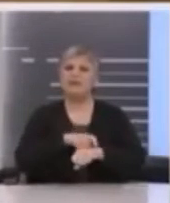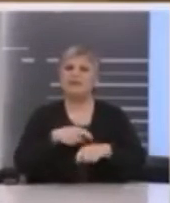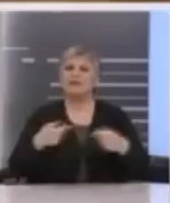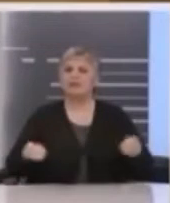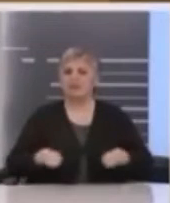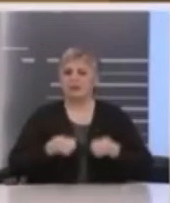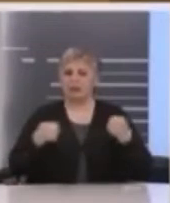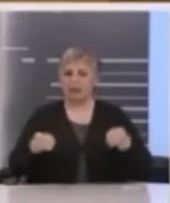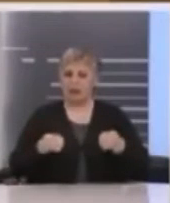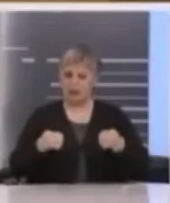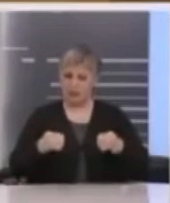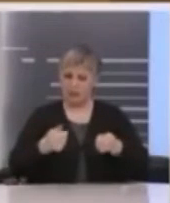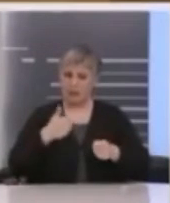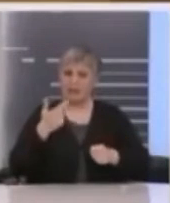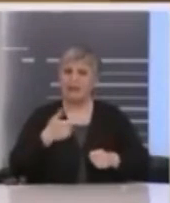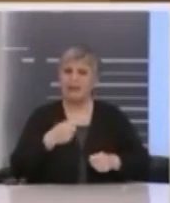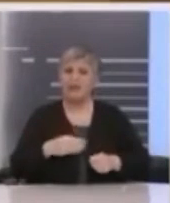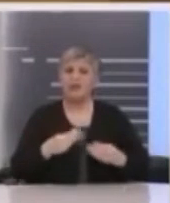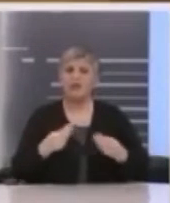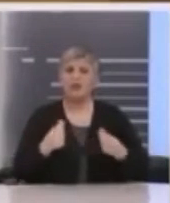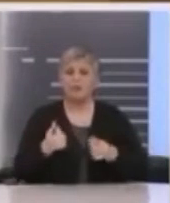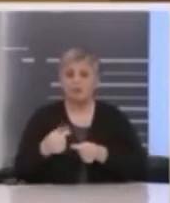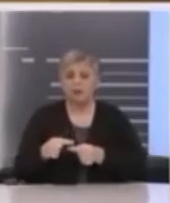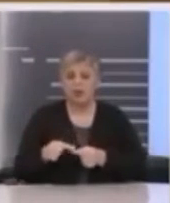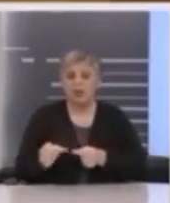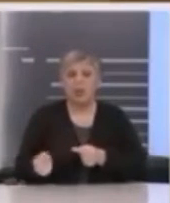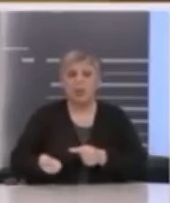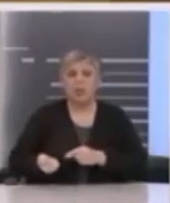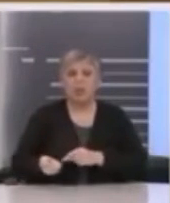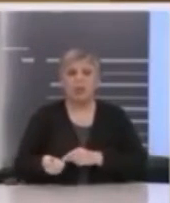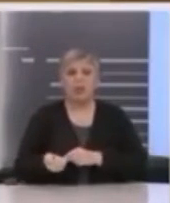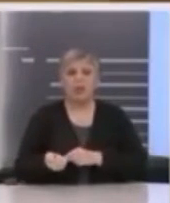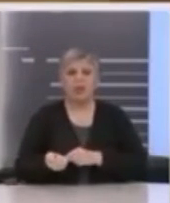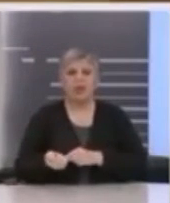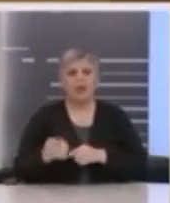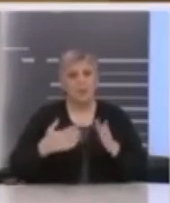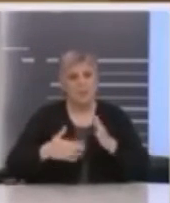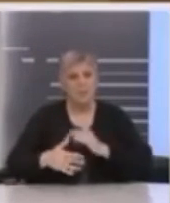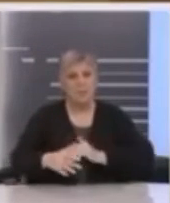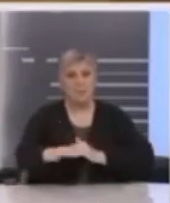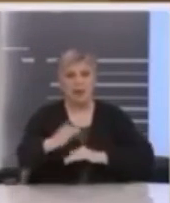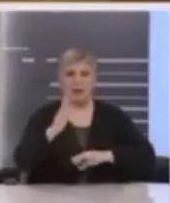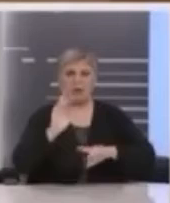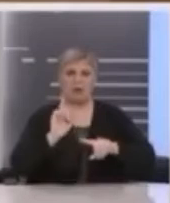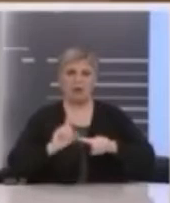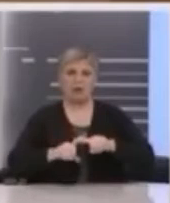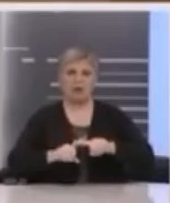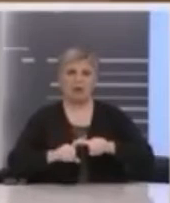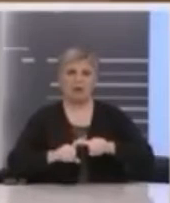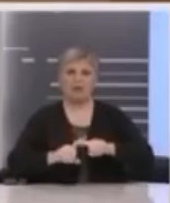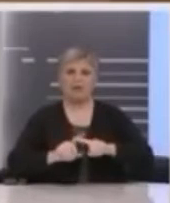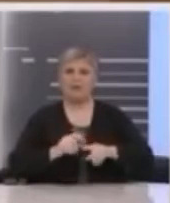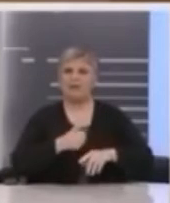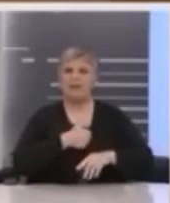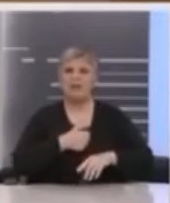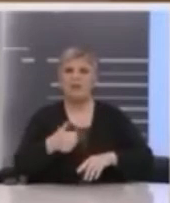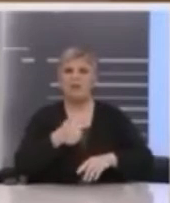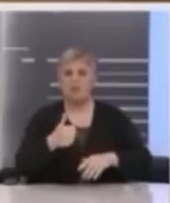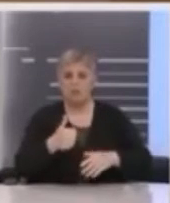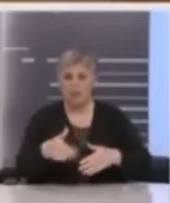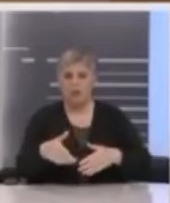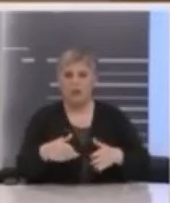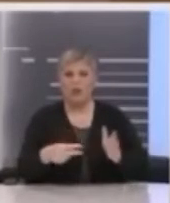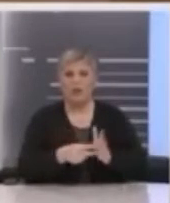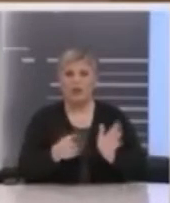συνειδητή υπονόμευση του μέλλοντος της χώρας, όχι μόνο μέχρι το 2018 που τελειώνει το